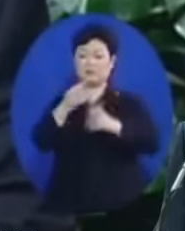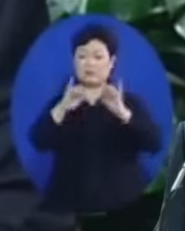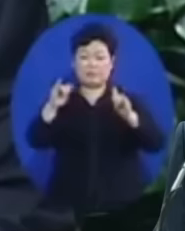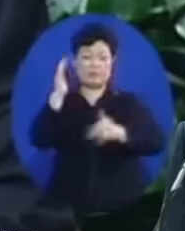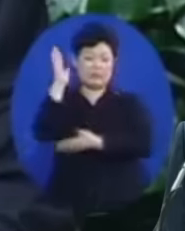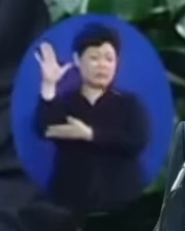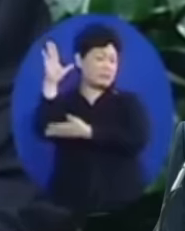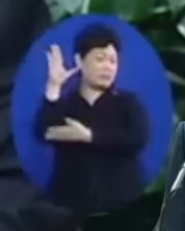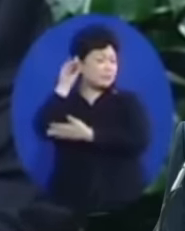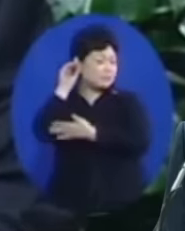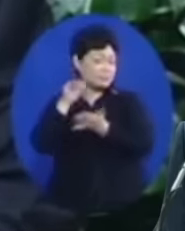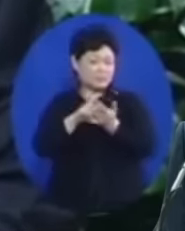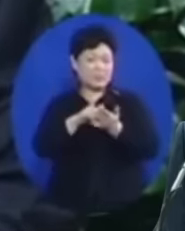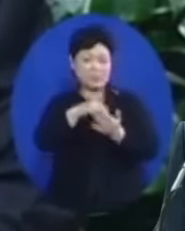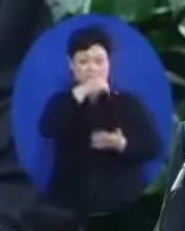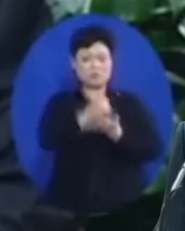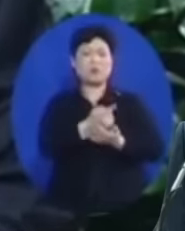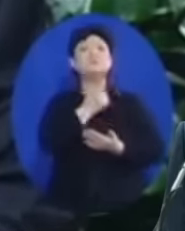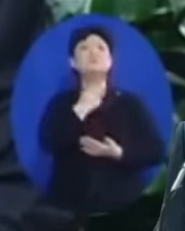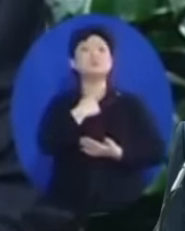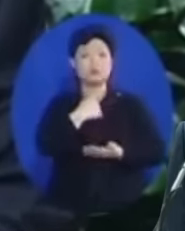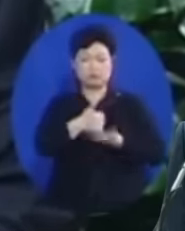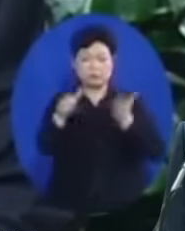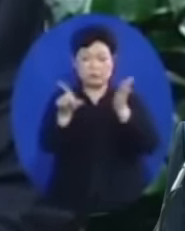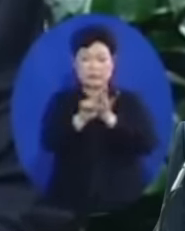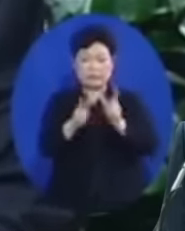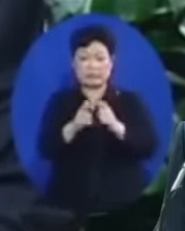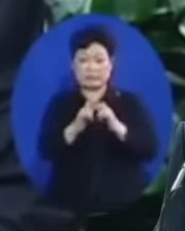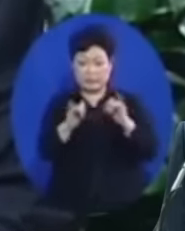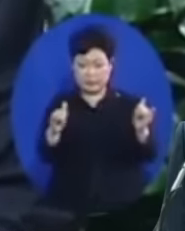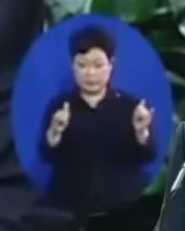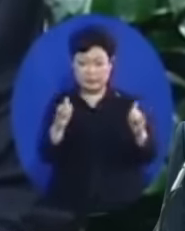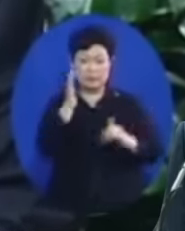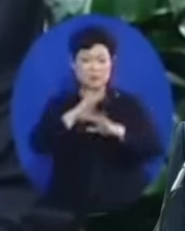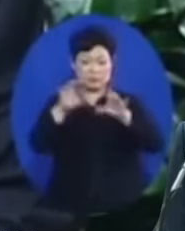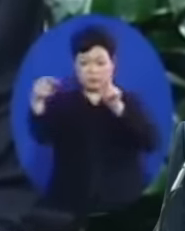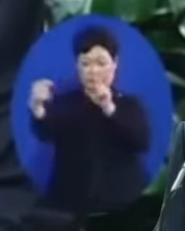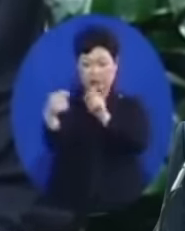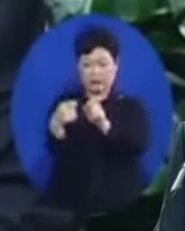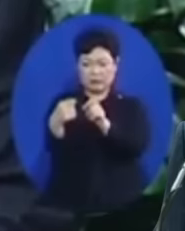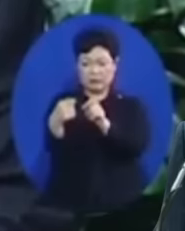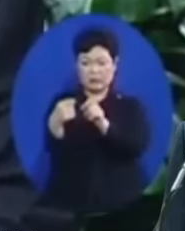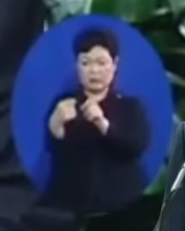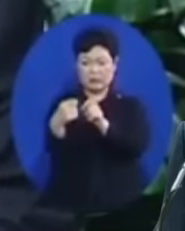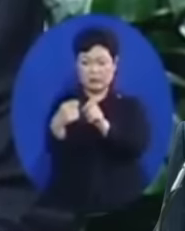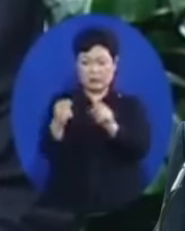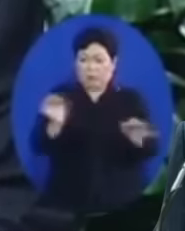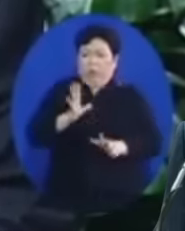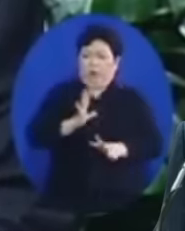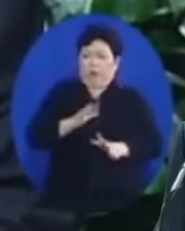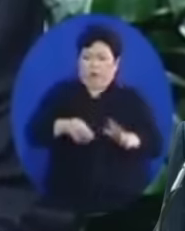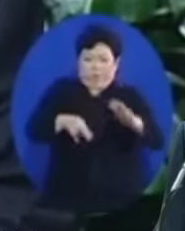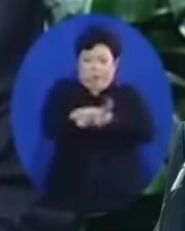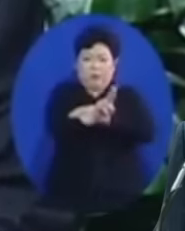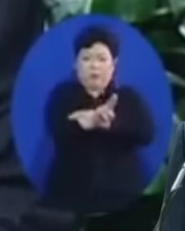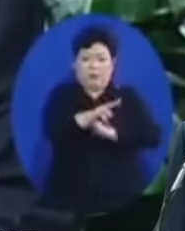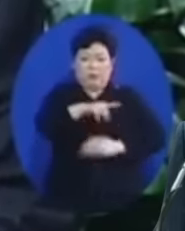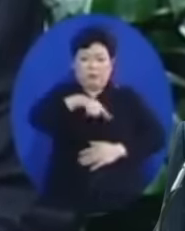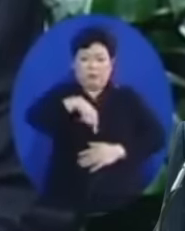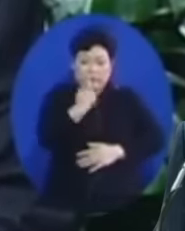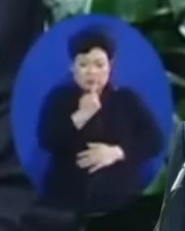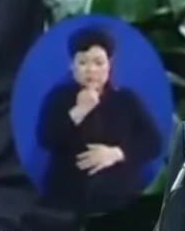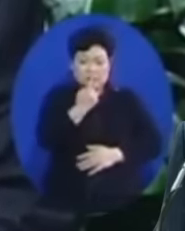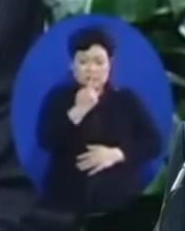들어봤는데 죄를 짓고 주님을 믿지 않은 사람들이 천국 근처에 왔다가는 기겁을 하고 도망쳐 자기